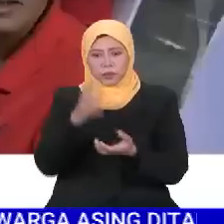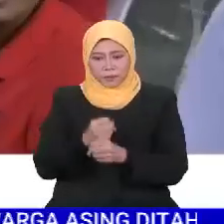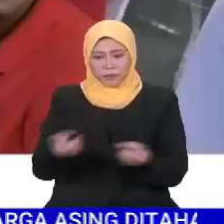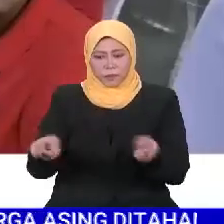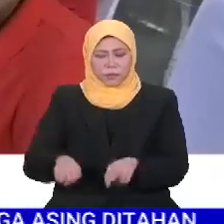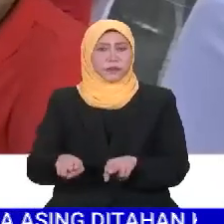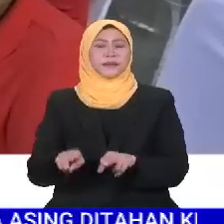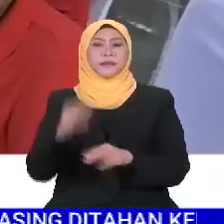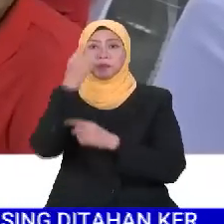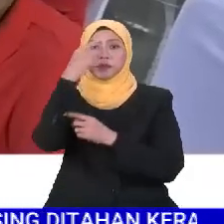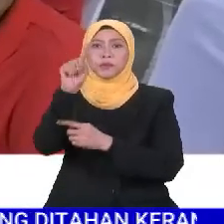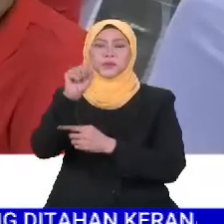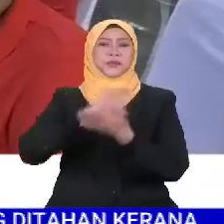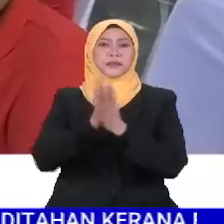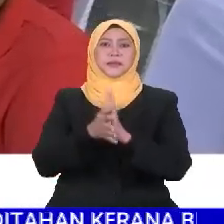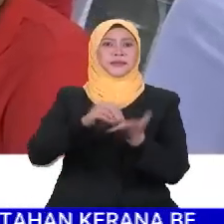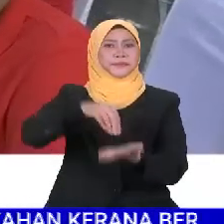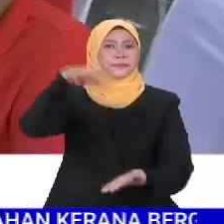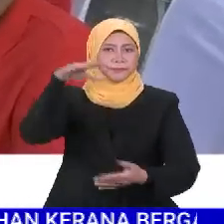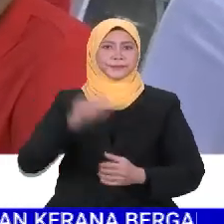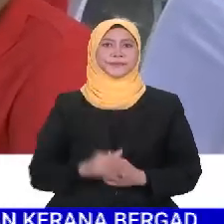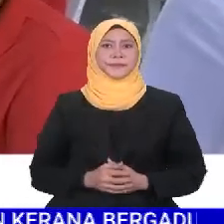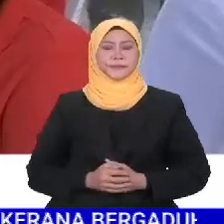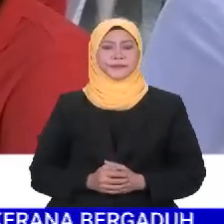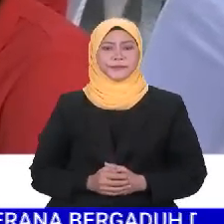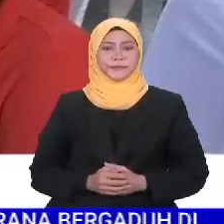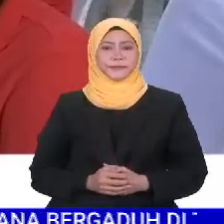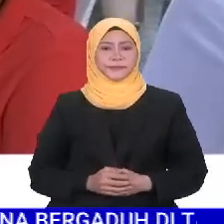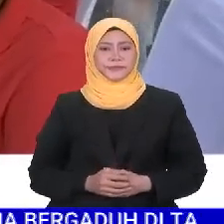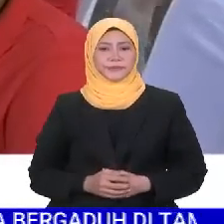kontrak semata-mata untuk menjadi kaya.